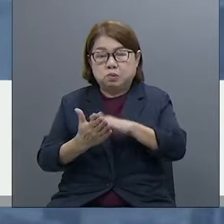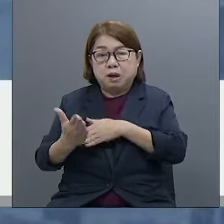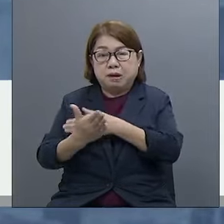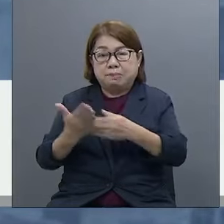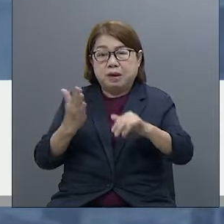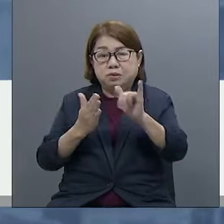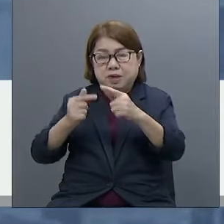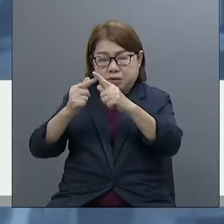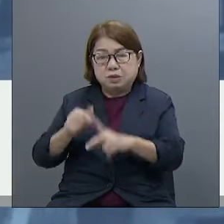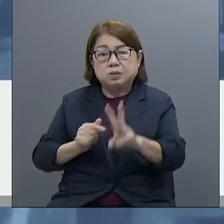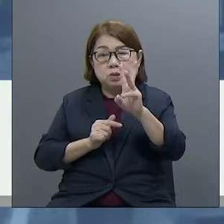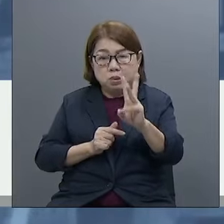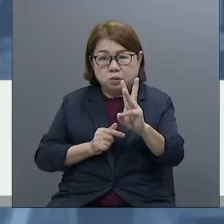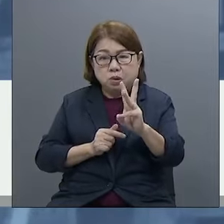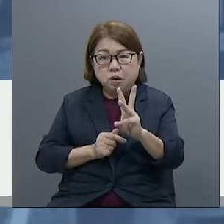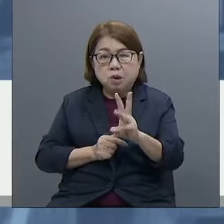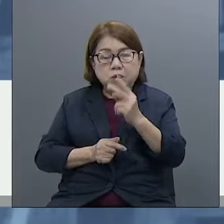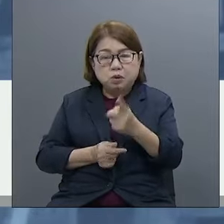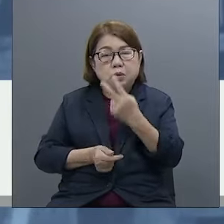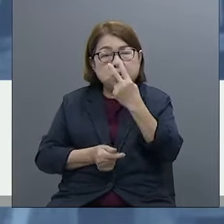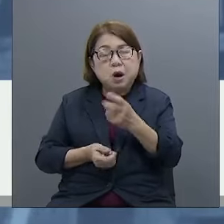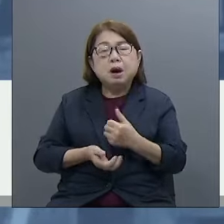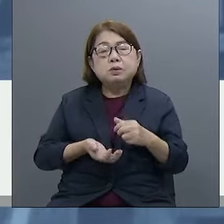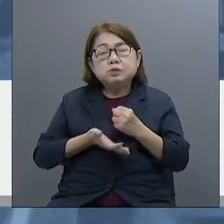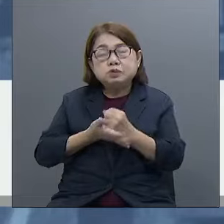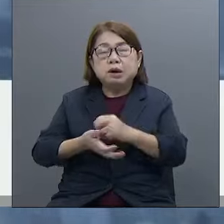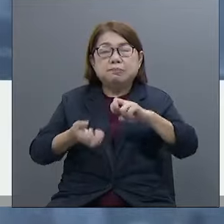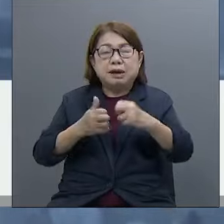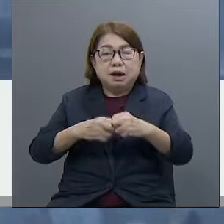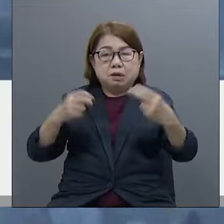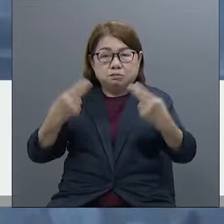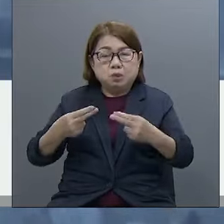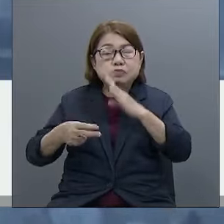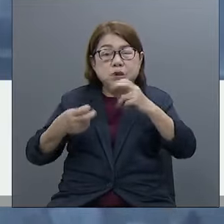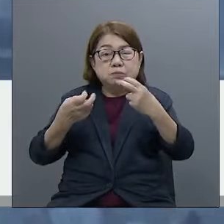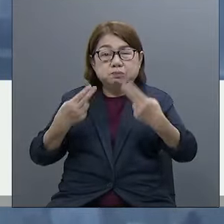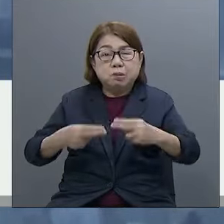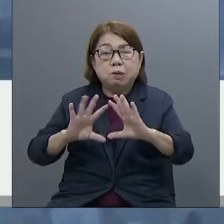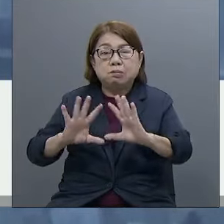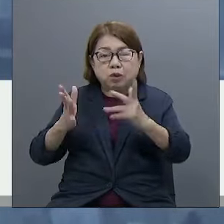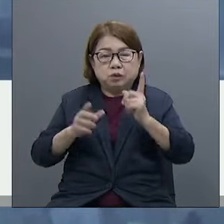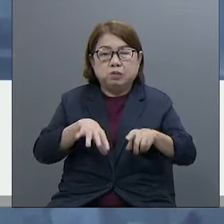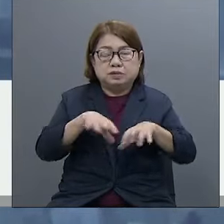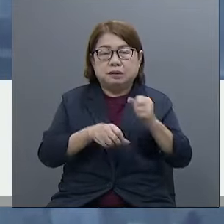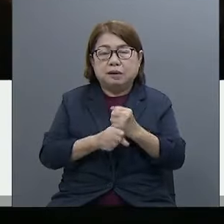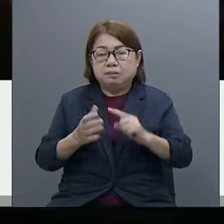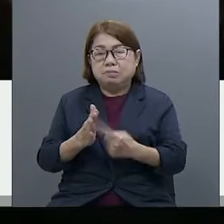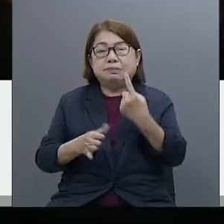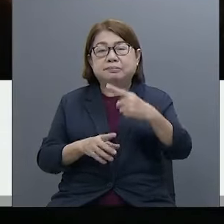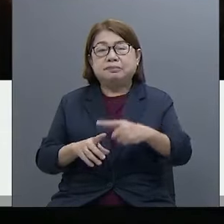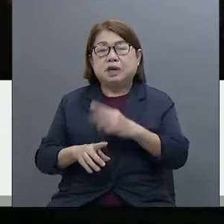เพื่อที่จะจัดการกับสถานการณ์ในกาซาหลังสงครามสิ้นสุดลงโดยจะต้องเริ่มดำเนินการภายในวันที่8มิถุนาย